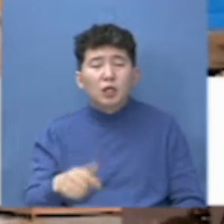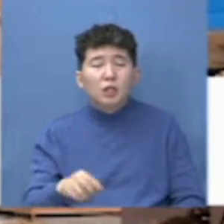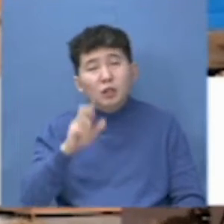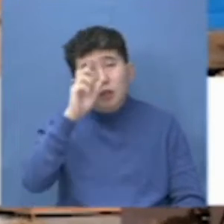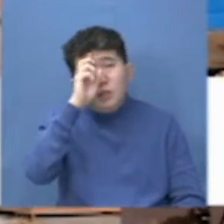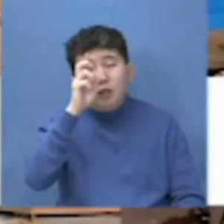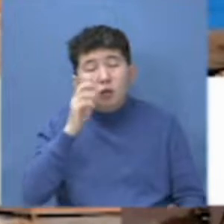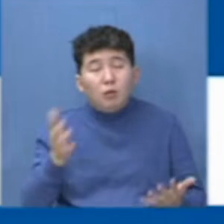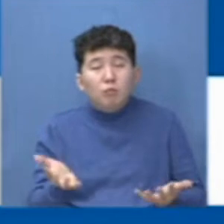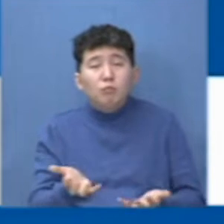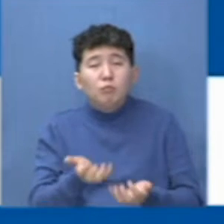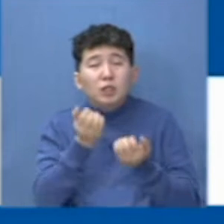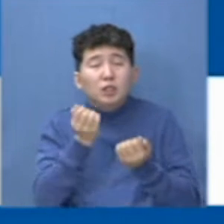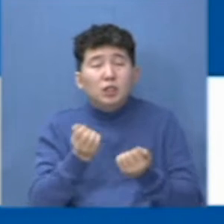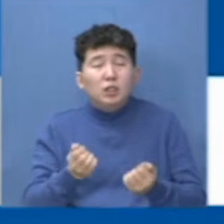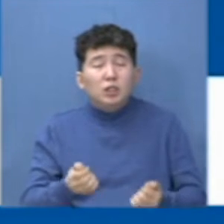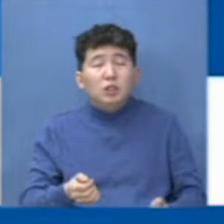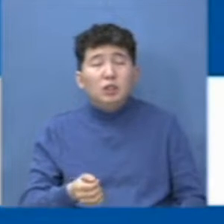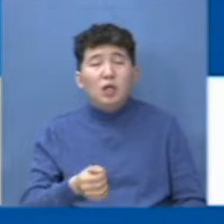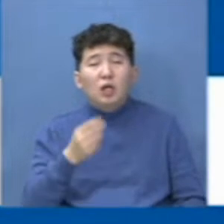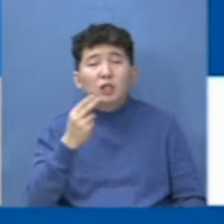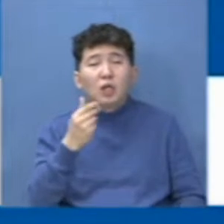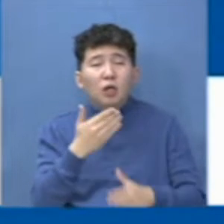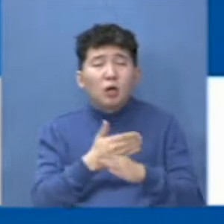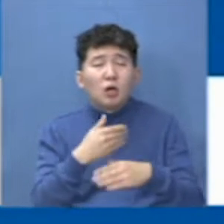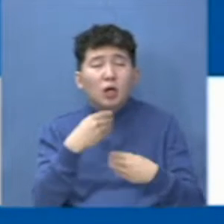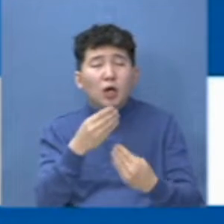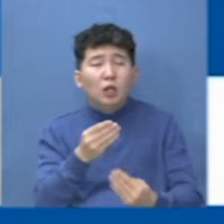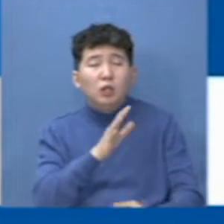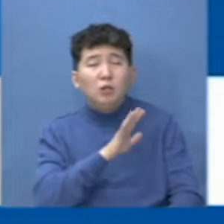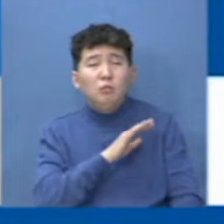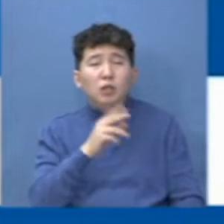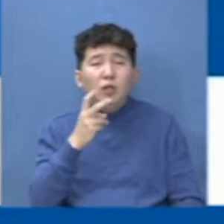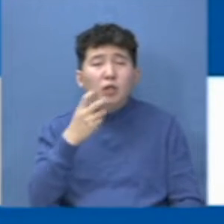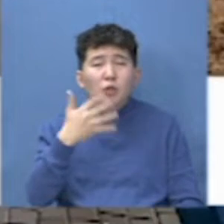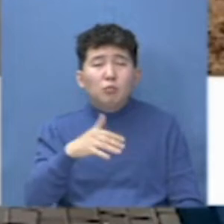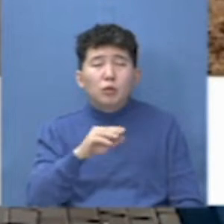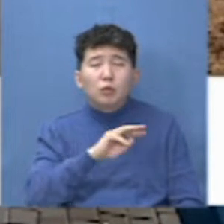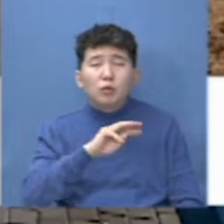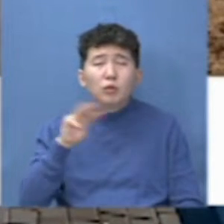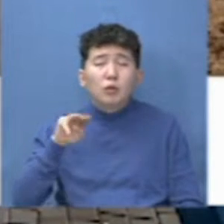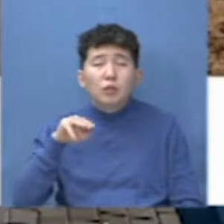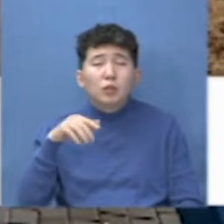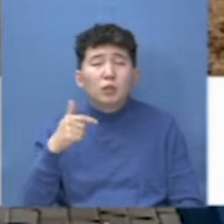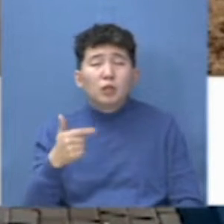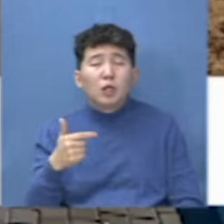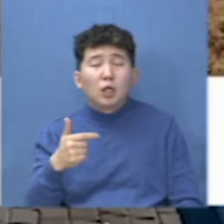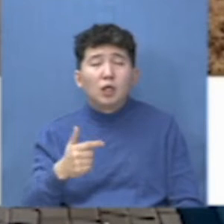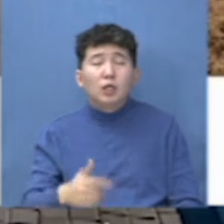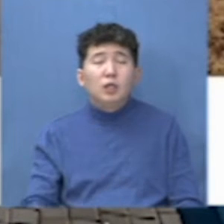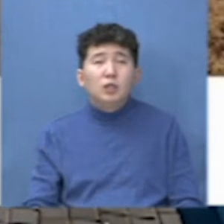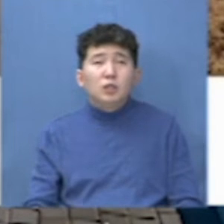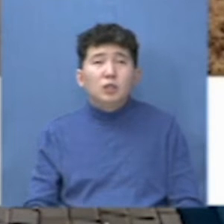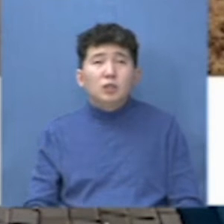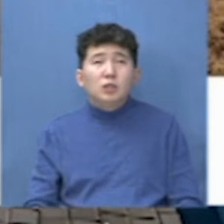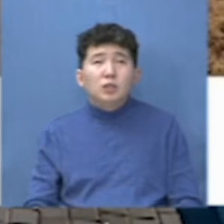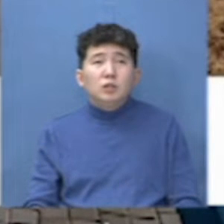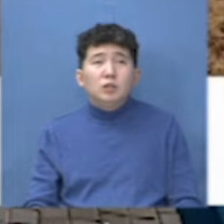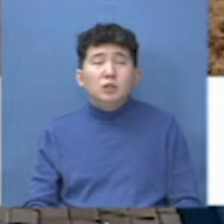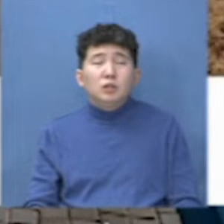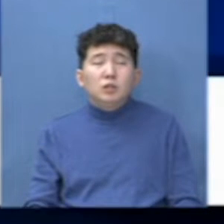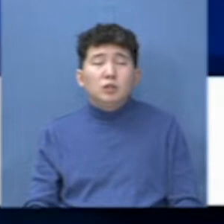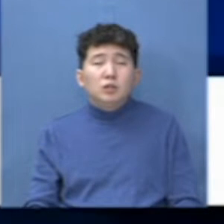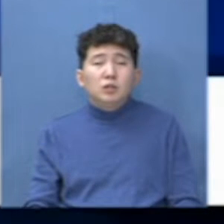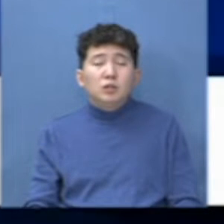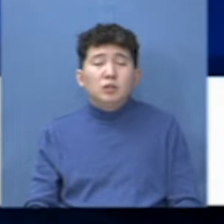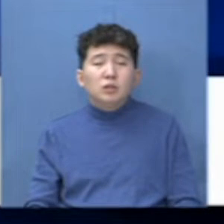ретінде кәсіпкерге қаржы берілген. Ал кәсіпорын жетекшісі 250 миллион теңге көлеміндегі өз қаражатын жобаға құйған.